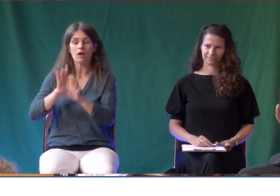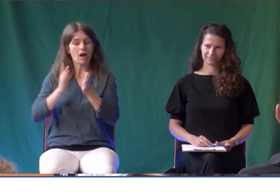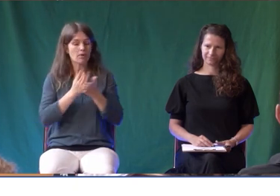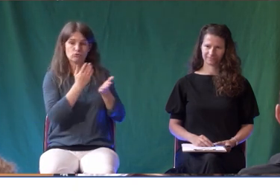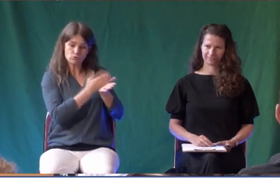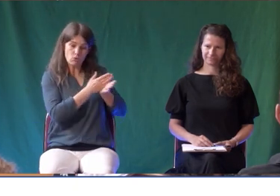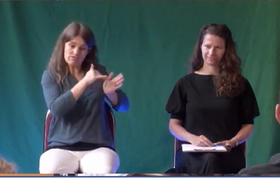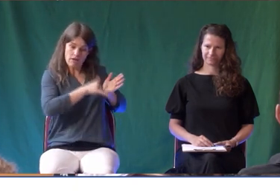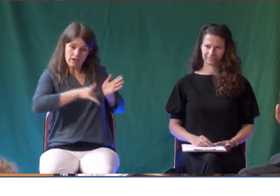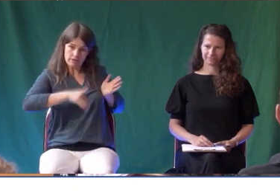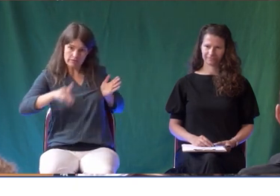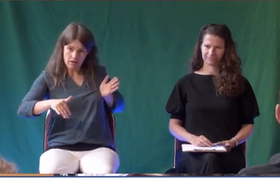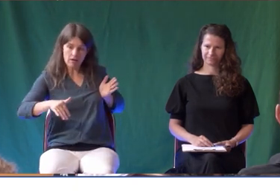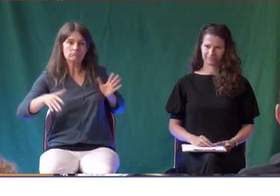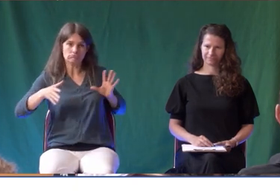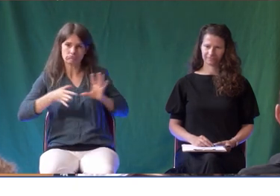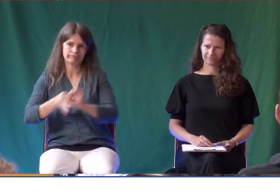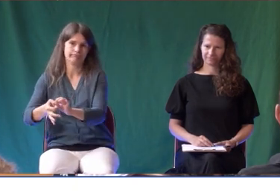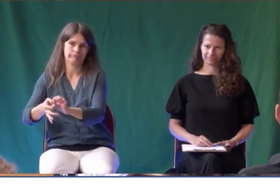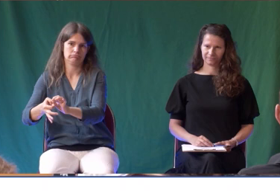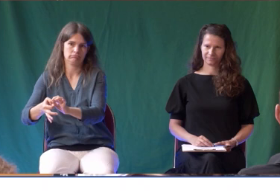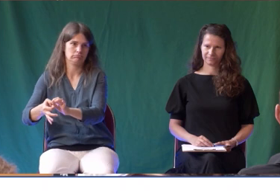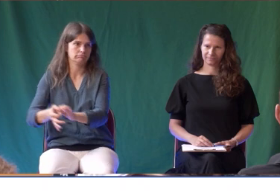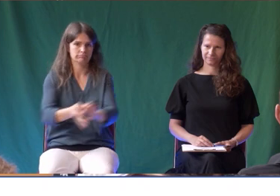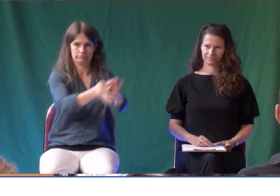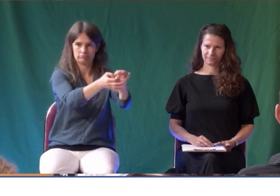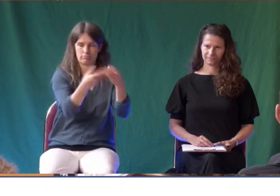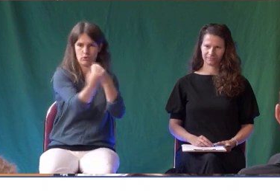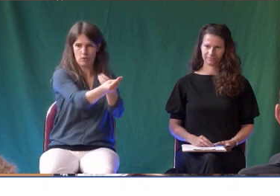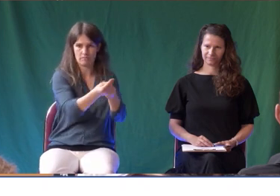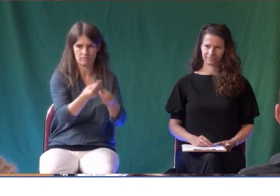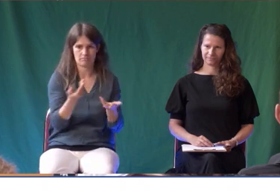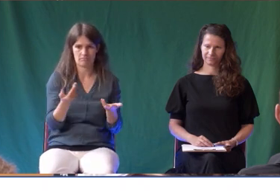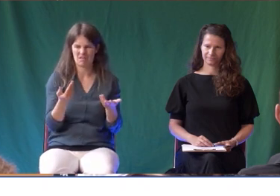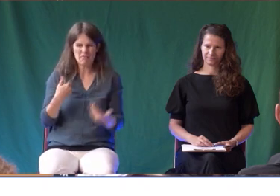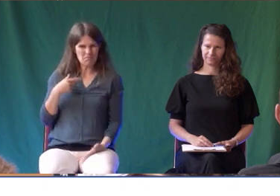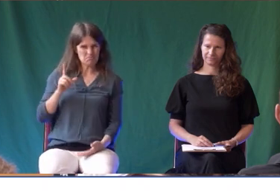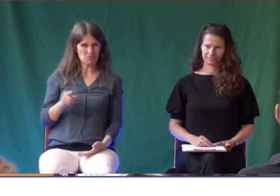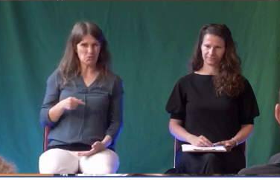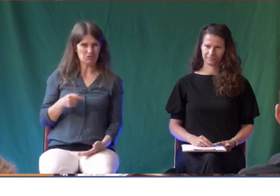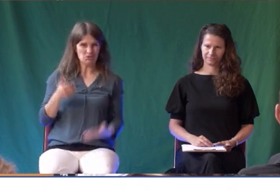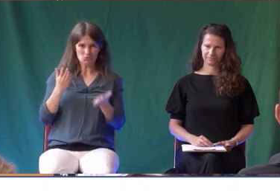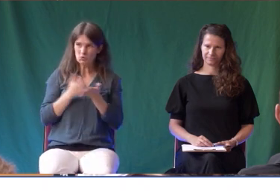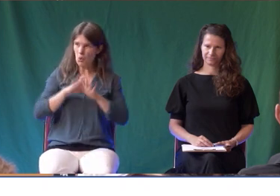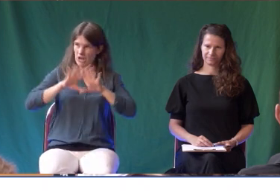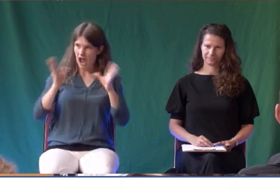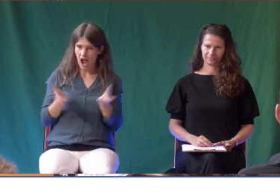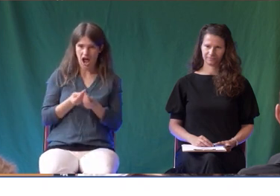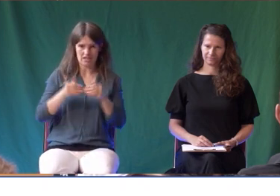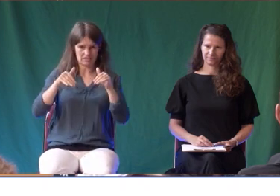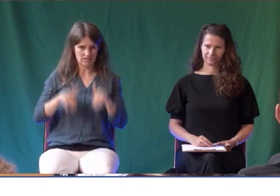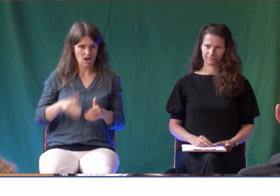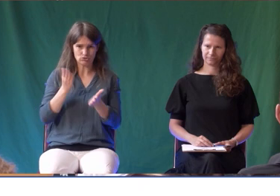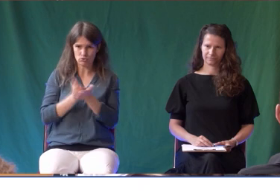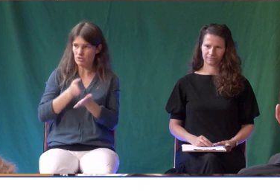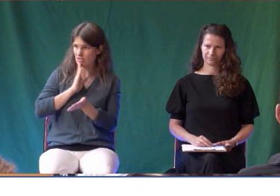schon gibt was heißt das heißt das alles ist schon gut heißt das die Ämter